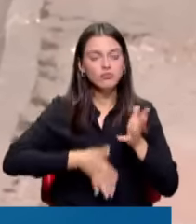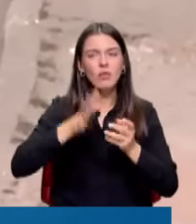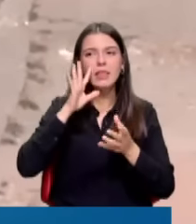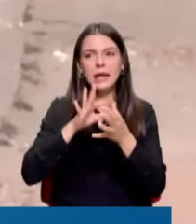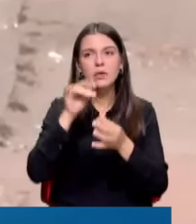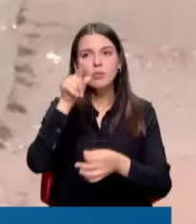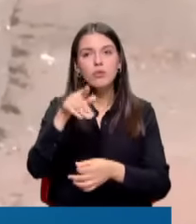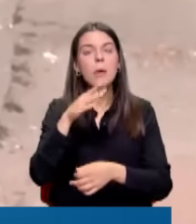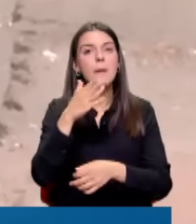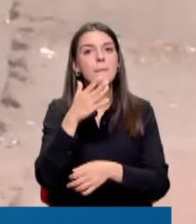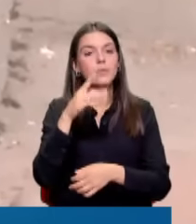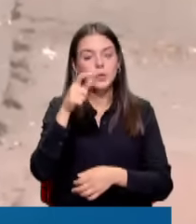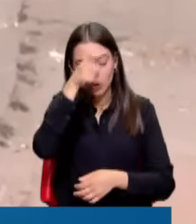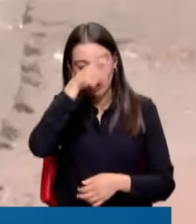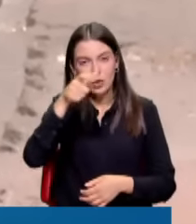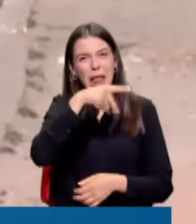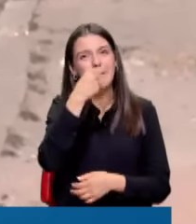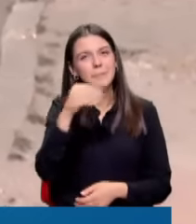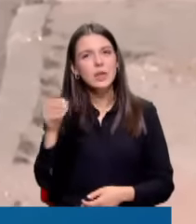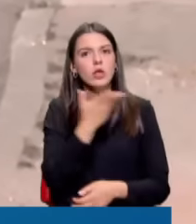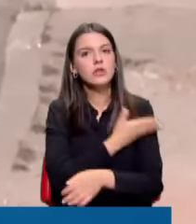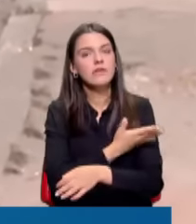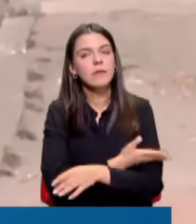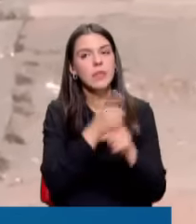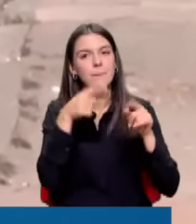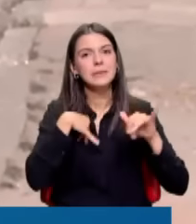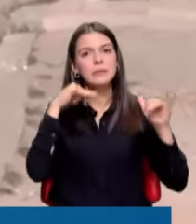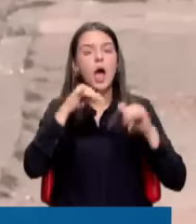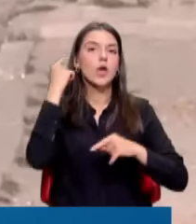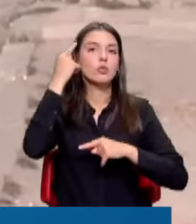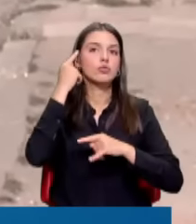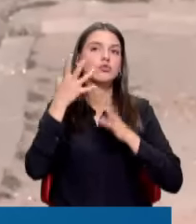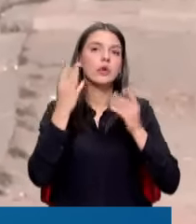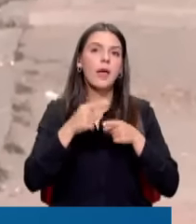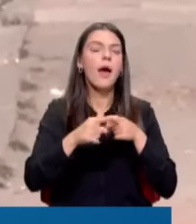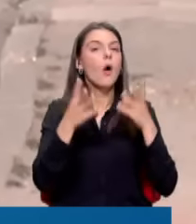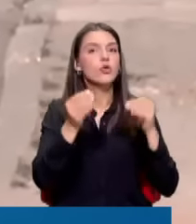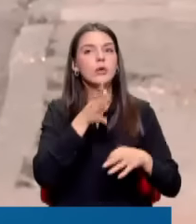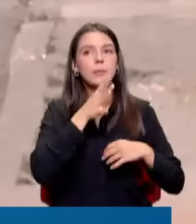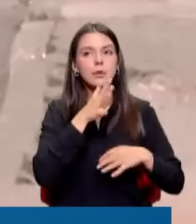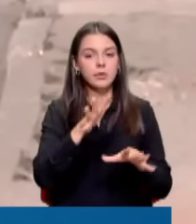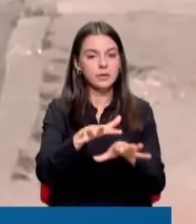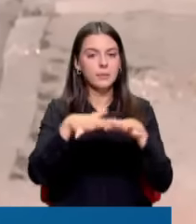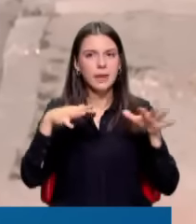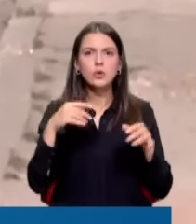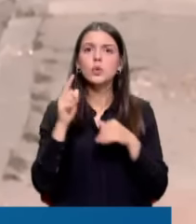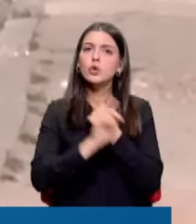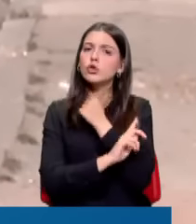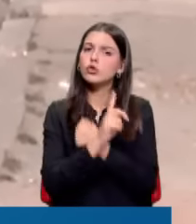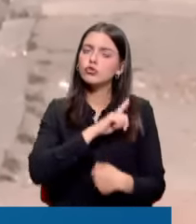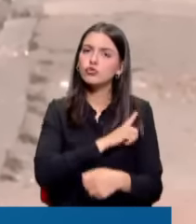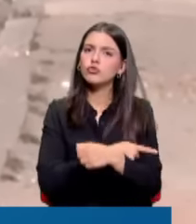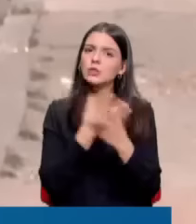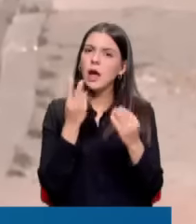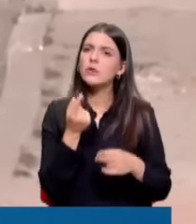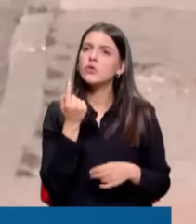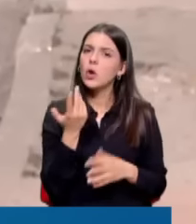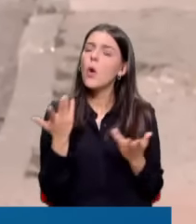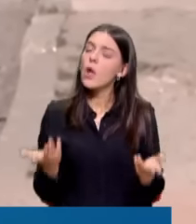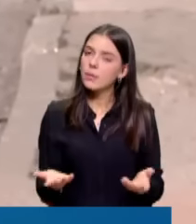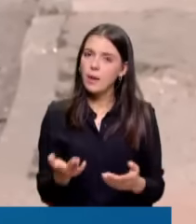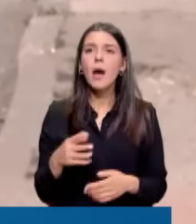bu memleketteki milyonlarca yurttaşın bizimle aynı düşüncede olduğunu biliyoruz. Parlamentoda gücümüz sınırlı olabilir. Parmak hesabına bakarsanız